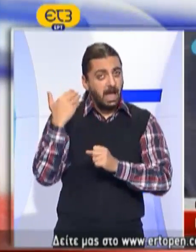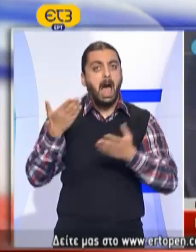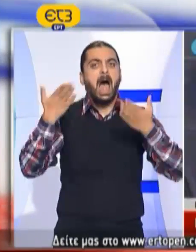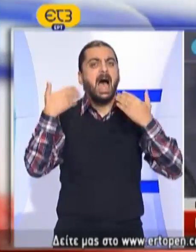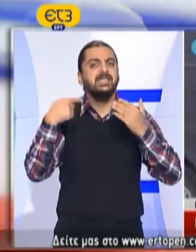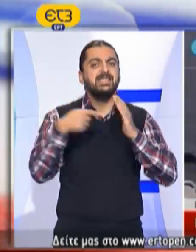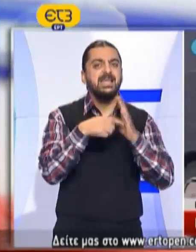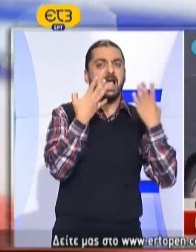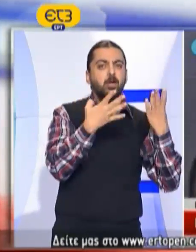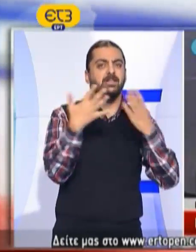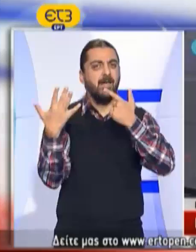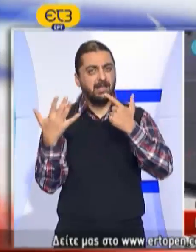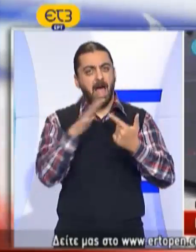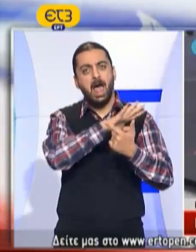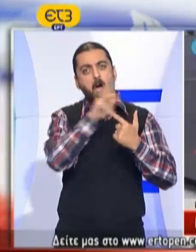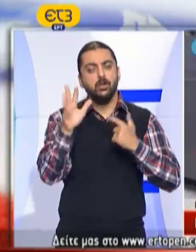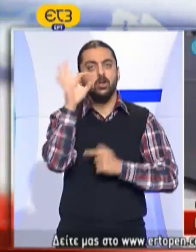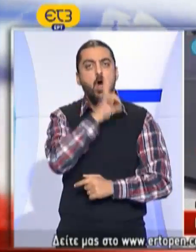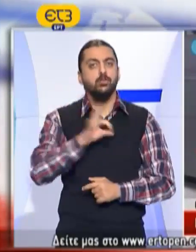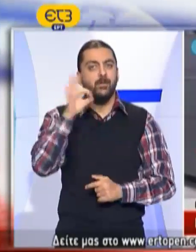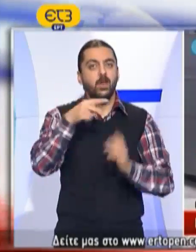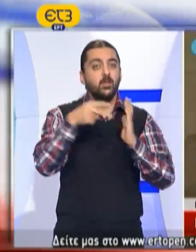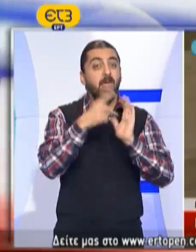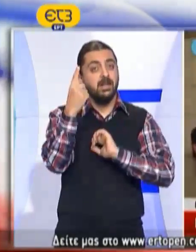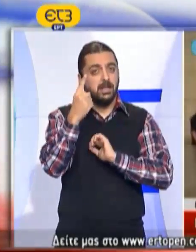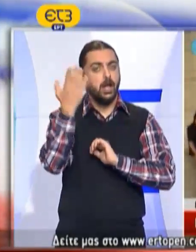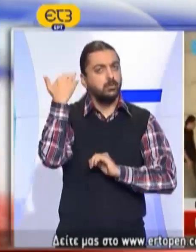του 1997 ως και τον Οκτώβριο του 2001.